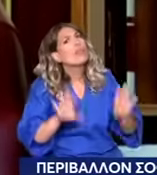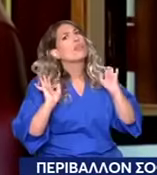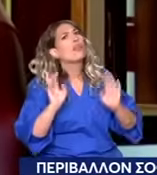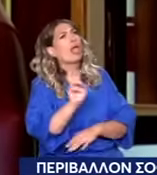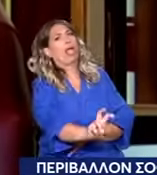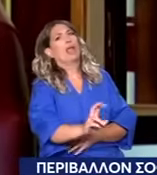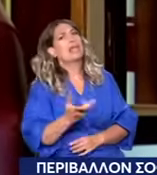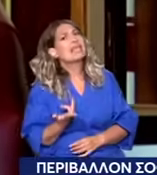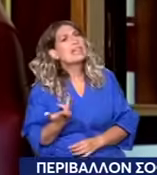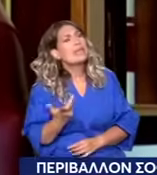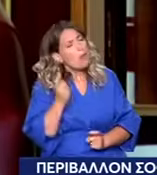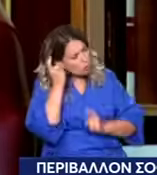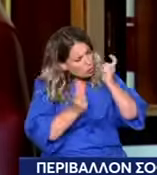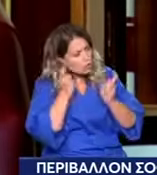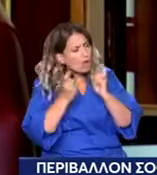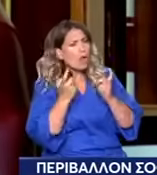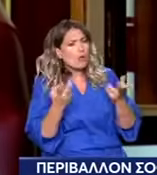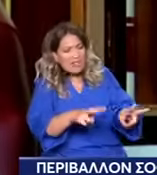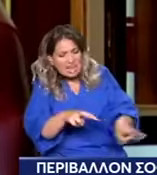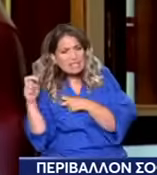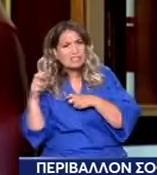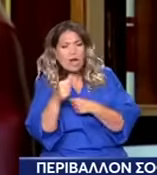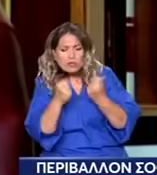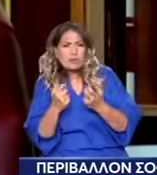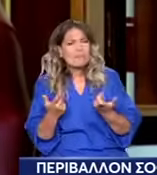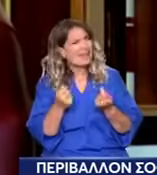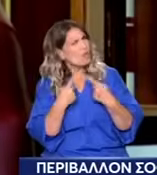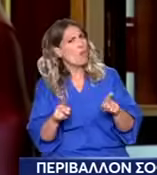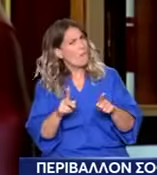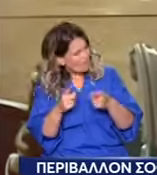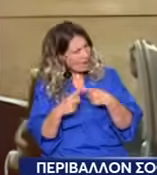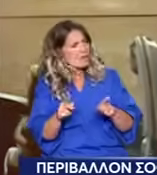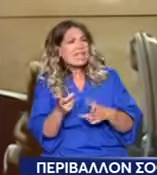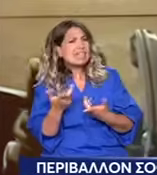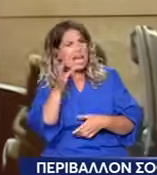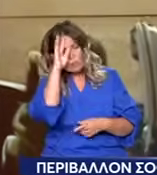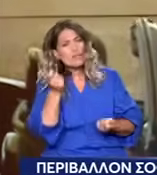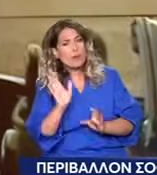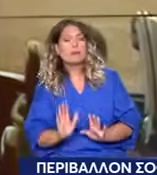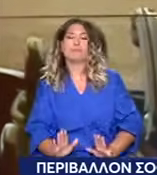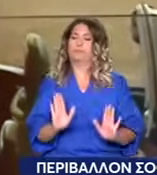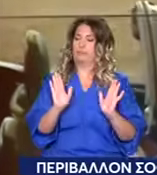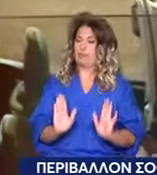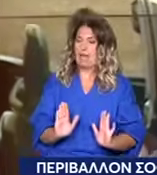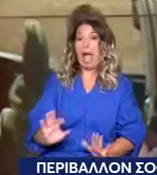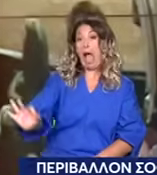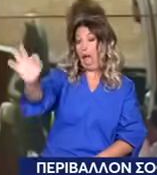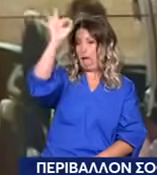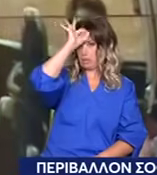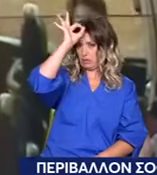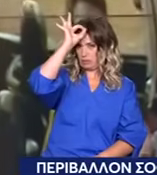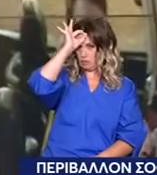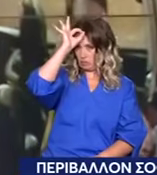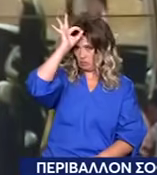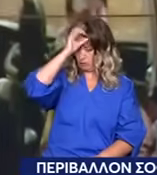οποίο μπορεί να έχει ενδιαφέρον. Οποιοδήποτε ενδιαφέρον. Δεν είναι λίγο περίεργο? Από την ελληνική αστυνομία, εξ όσων γνωρίζω και έχω μιλήσει,